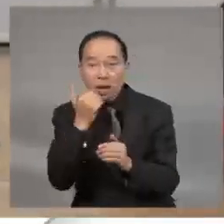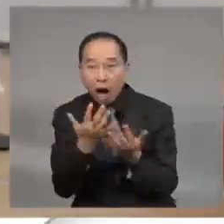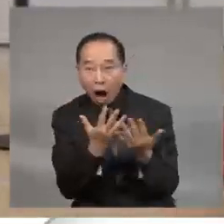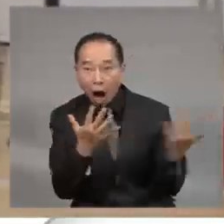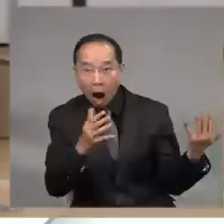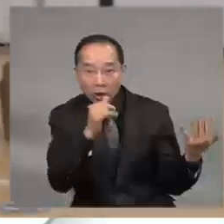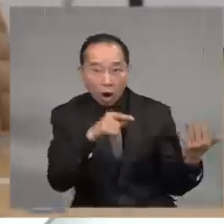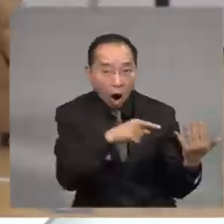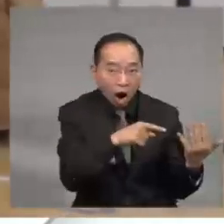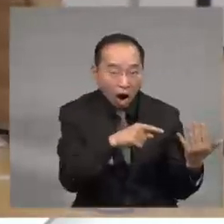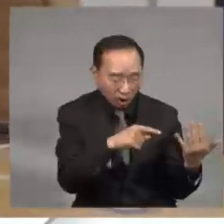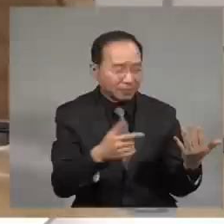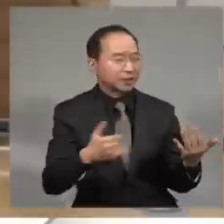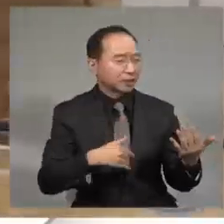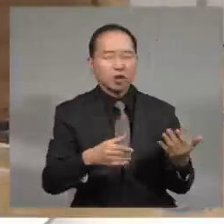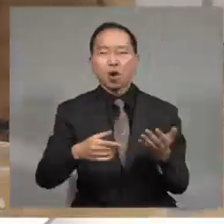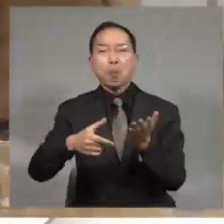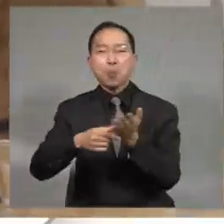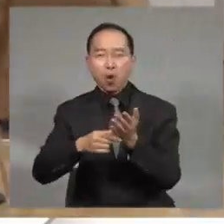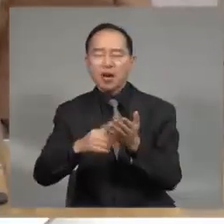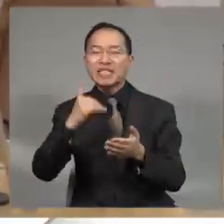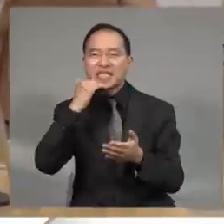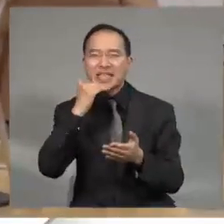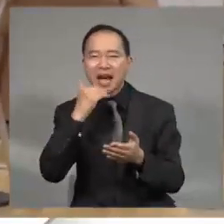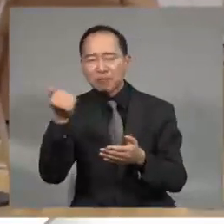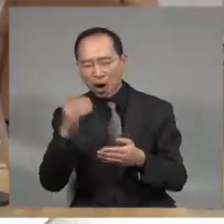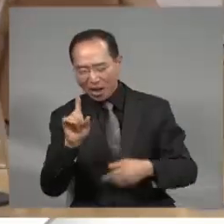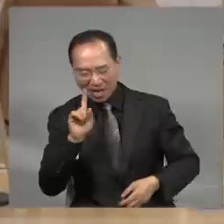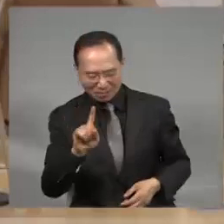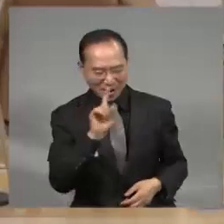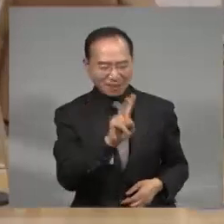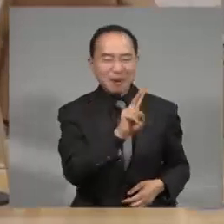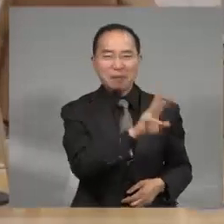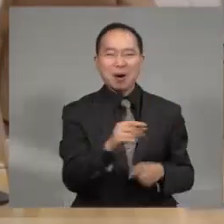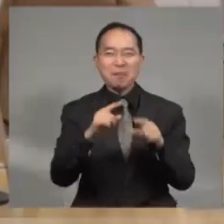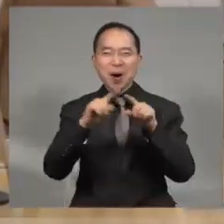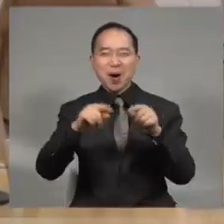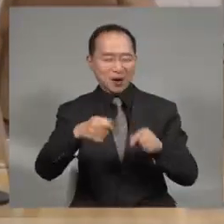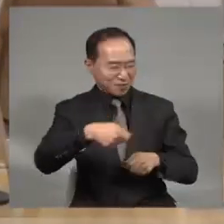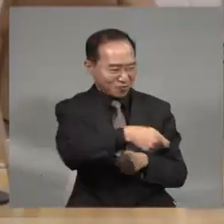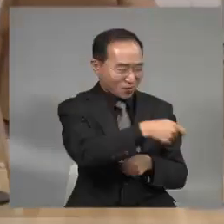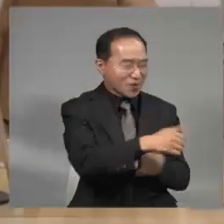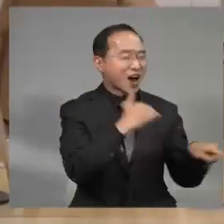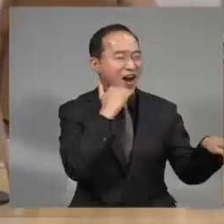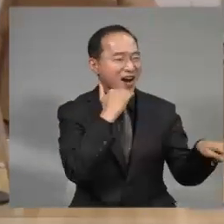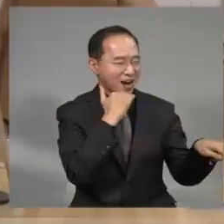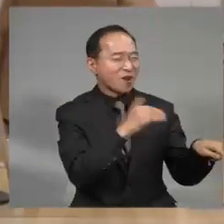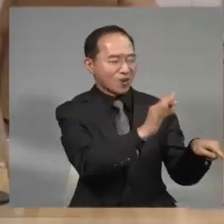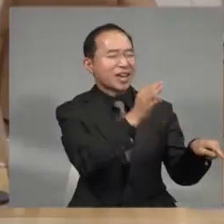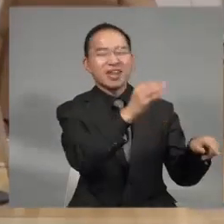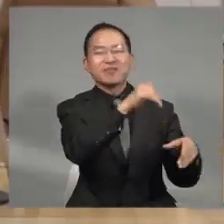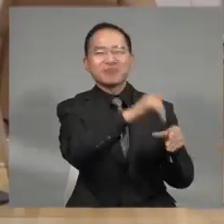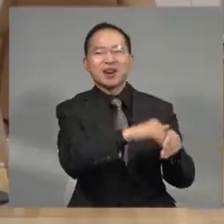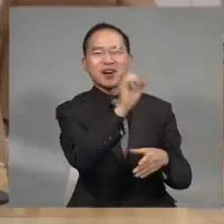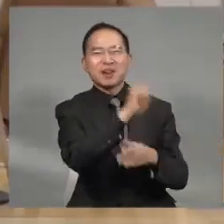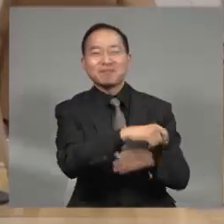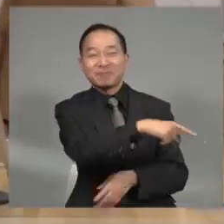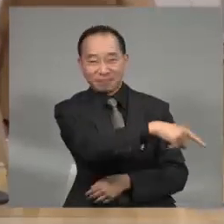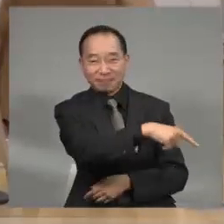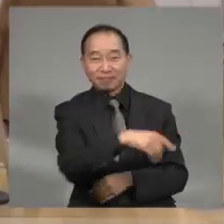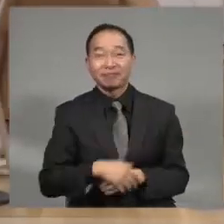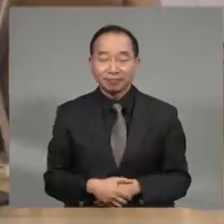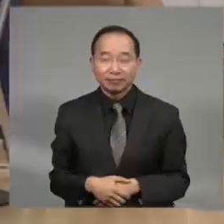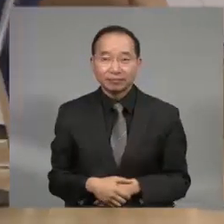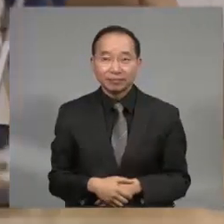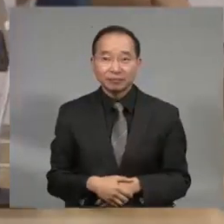때문에 대기 선거인 모두 투표하실 수 있으니까요. 걱정 마시고 투표소로 발걸음하시기 바랍니다. 이제 곧 있으면